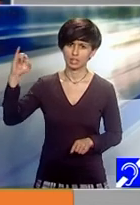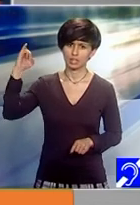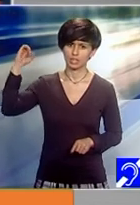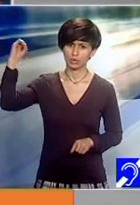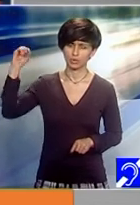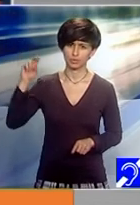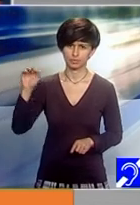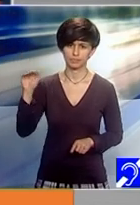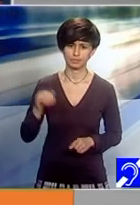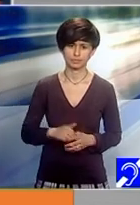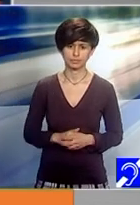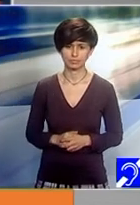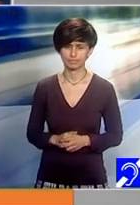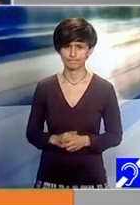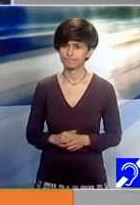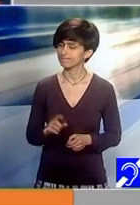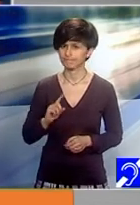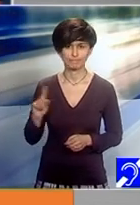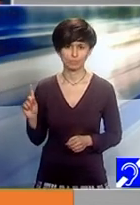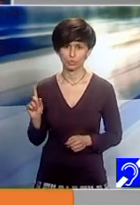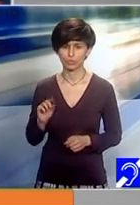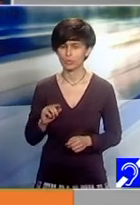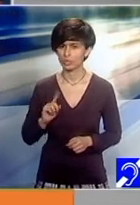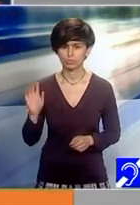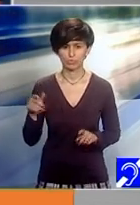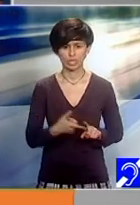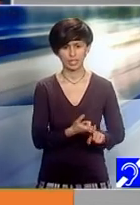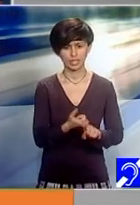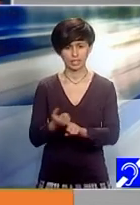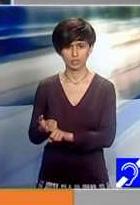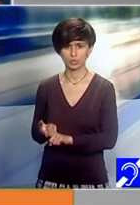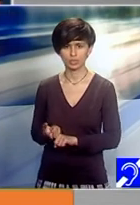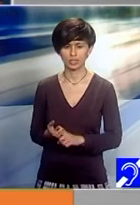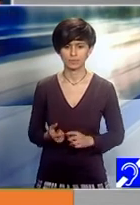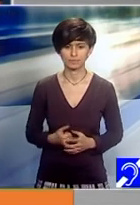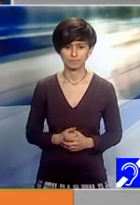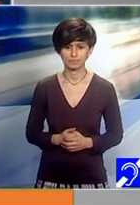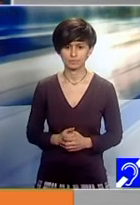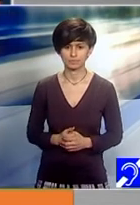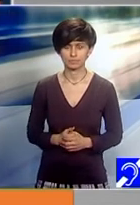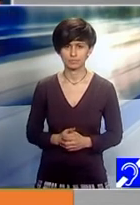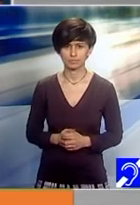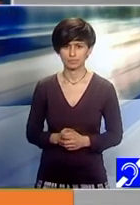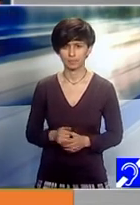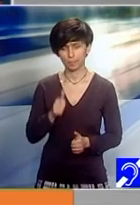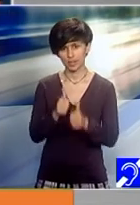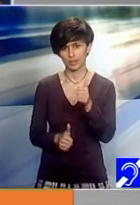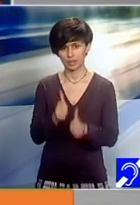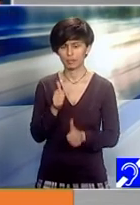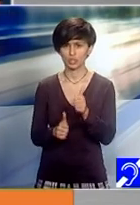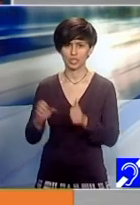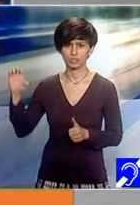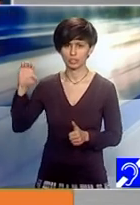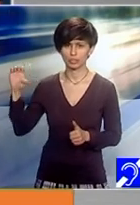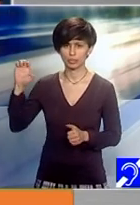Olimpice? Nu, n-are nicio legătură. Nu are nicio legătură. Campionatul ăsta european e organizat de către Uniunea